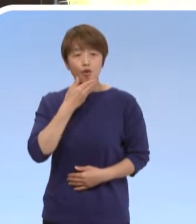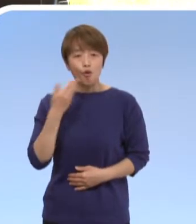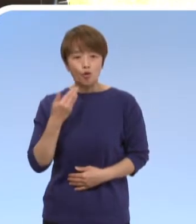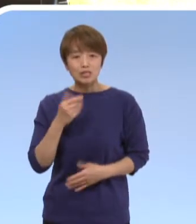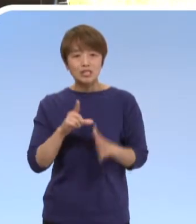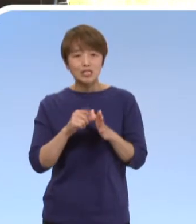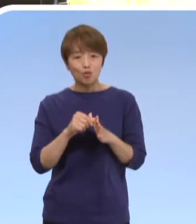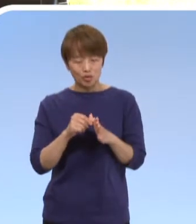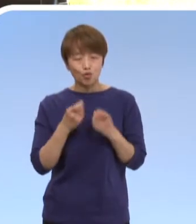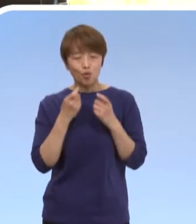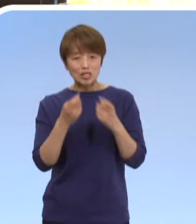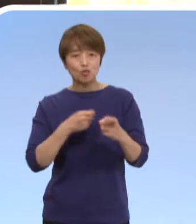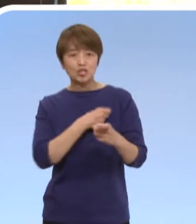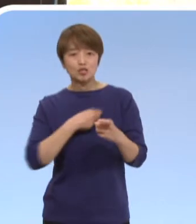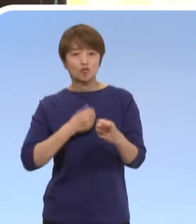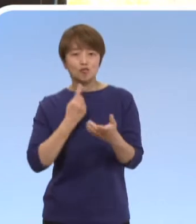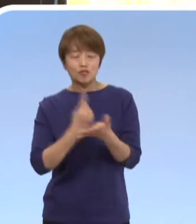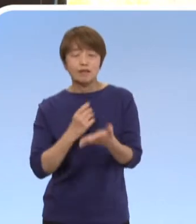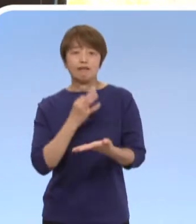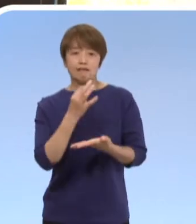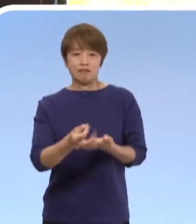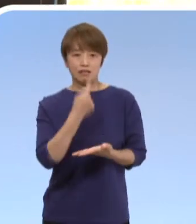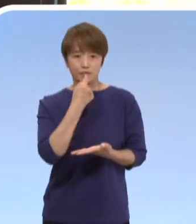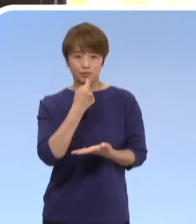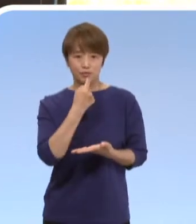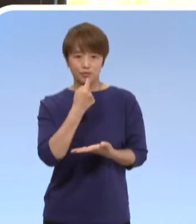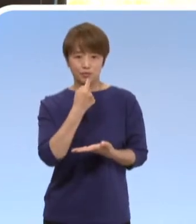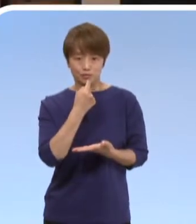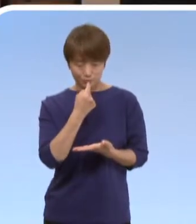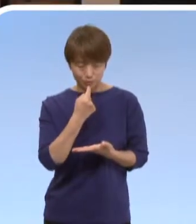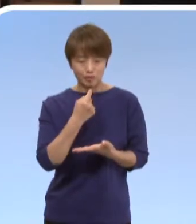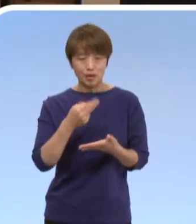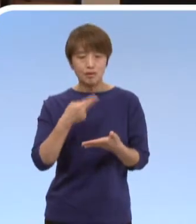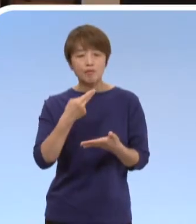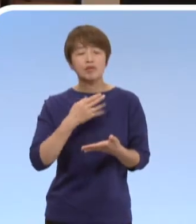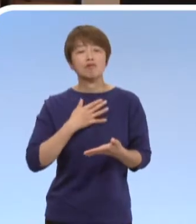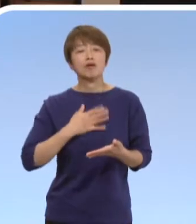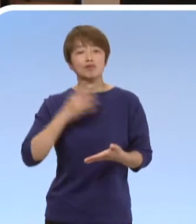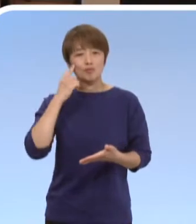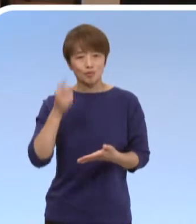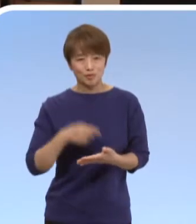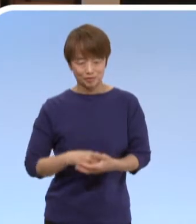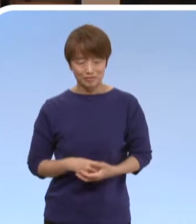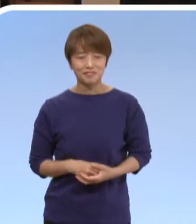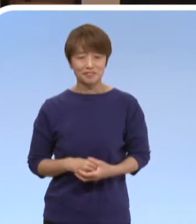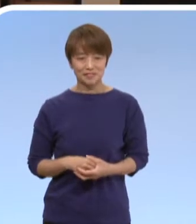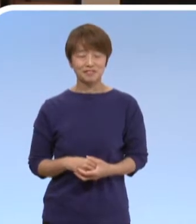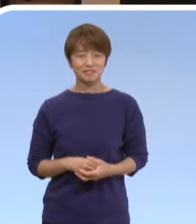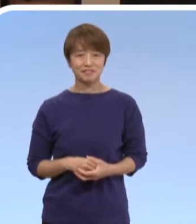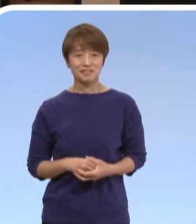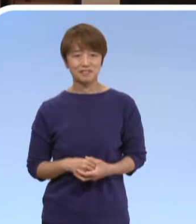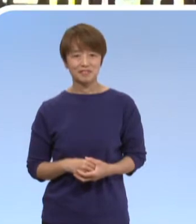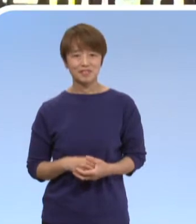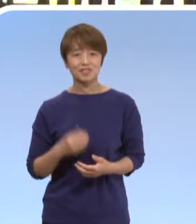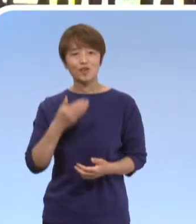のイノシシしか買わないんですよ。食べてみたら分かると思うんやけど美味しいです